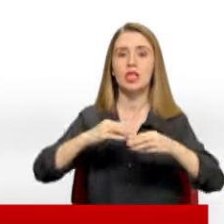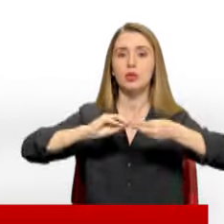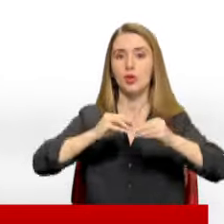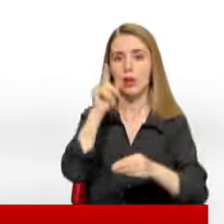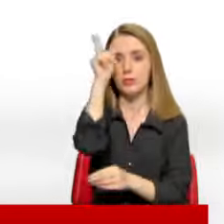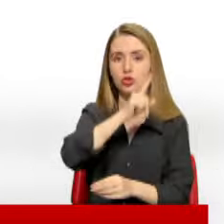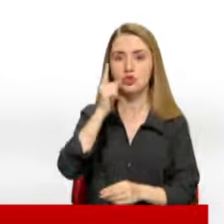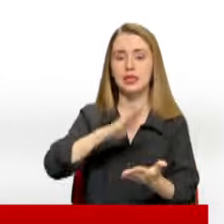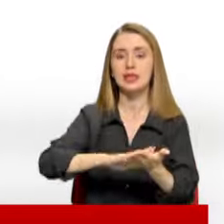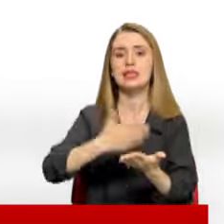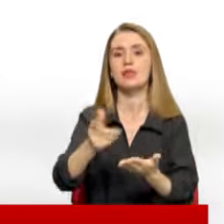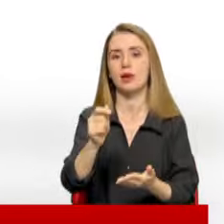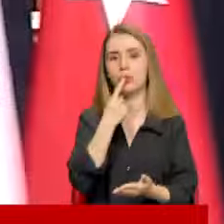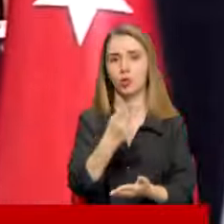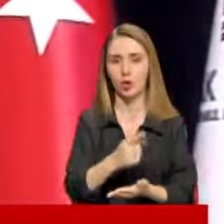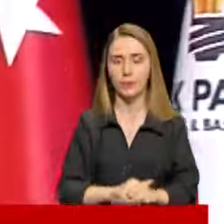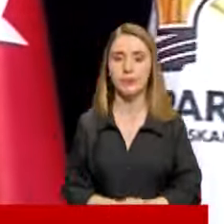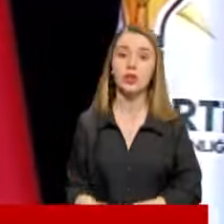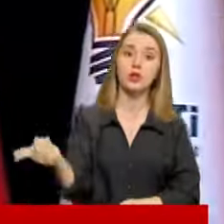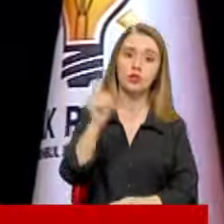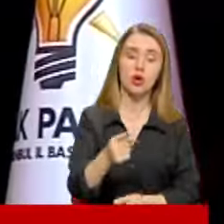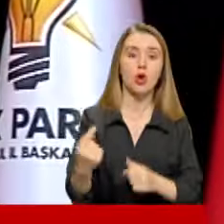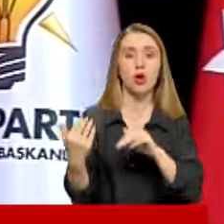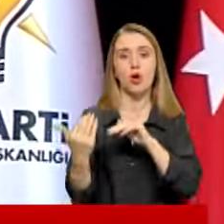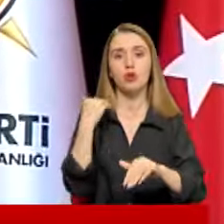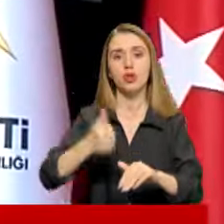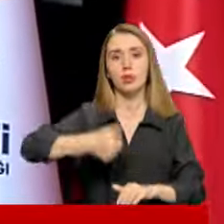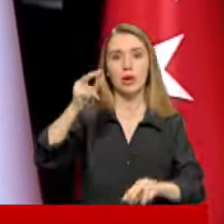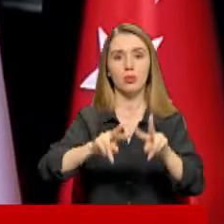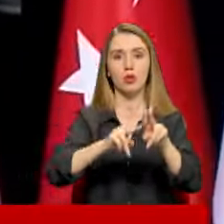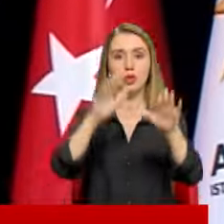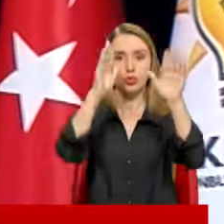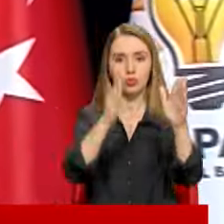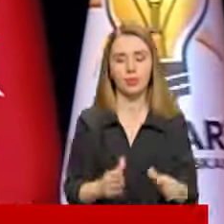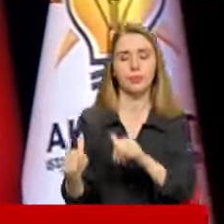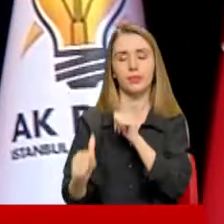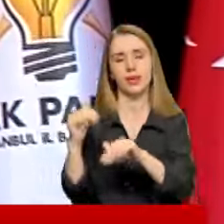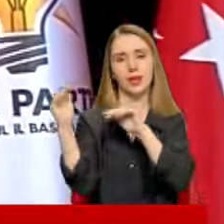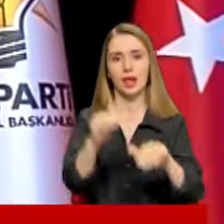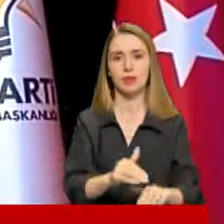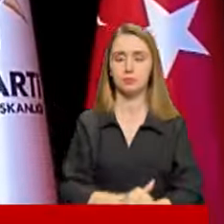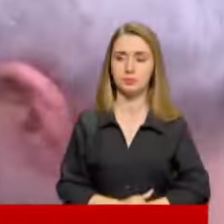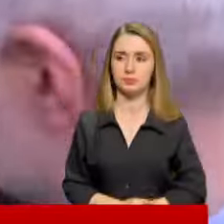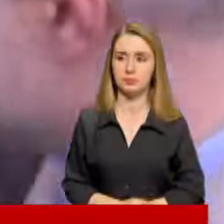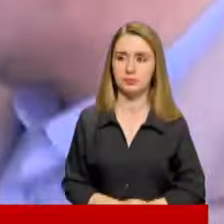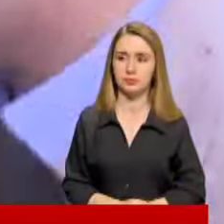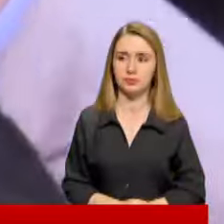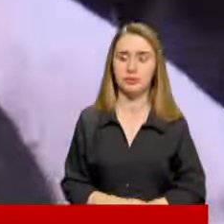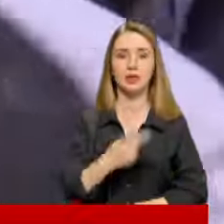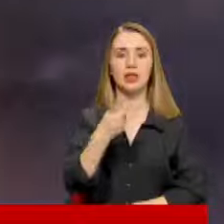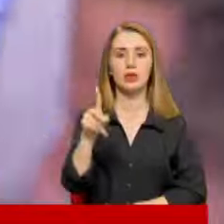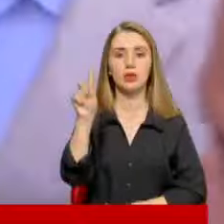nedeniyle istifa ettiğini duyurdu yerine bir önceki bakan Murat kurum getirildi